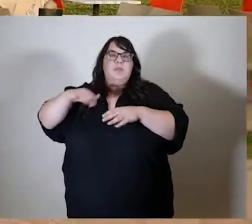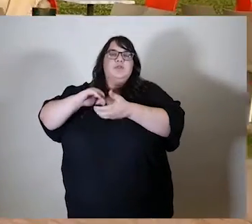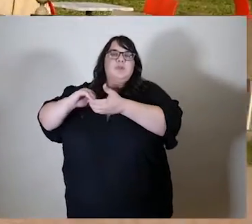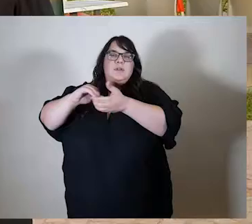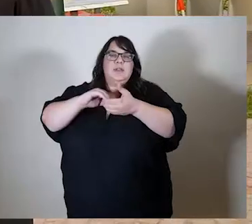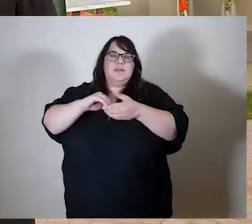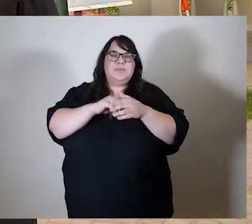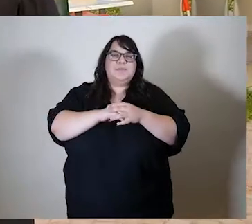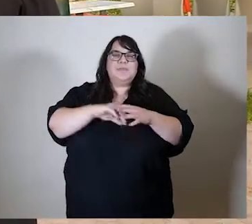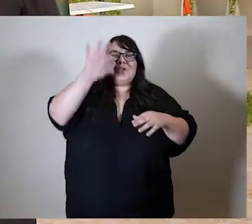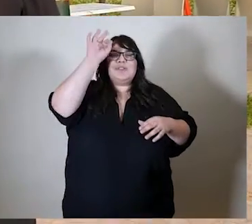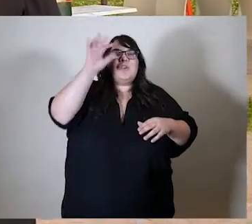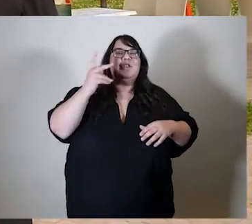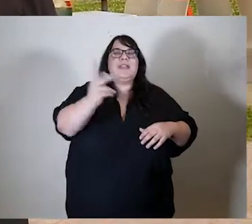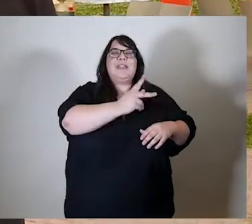μας.